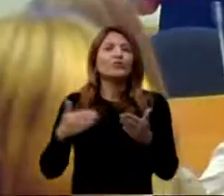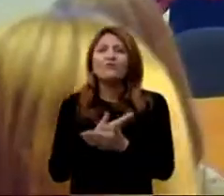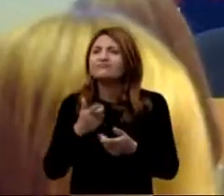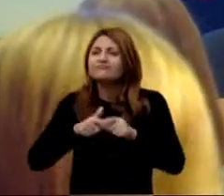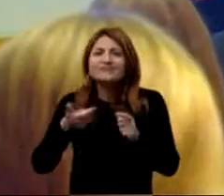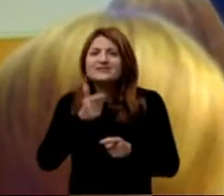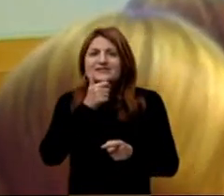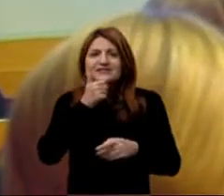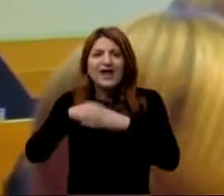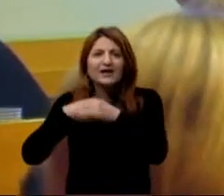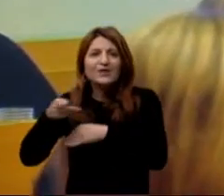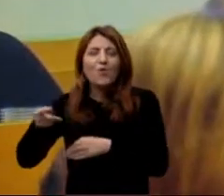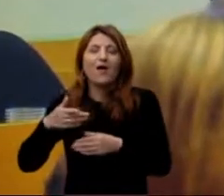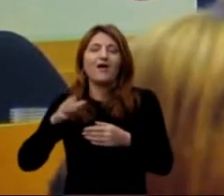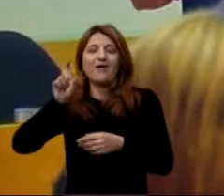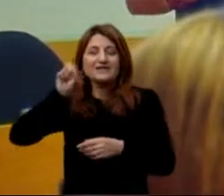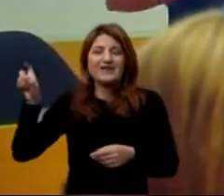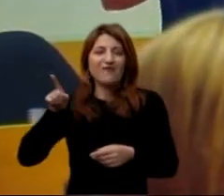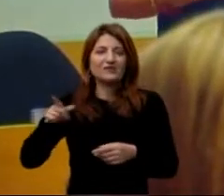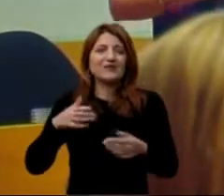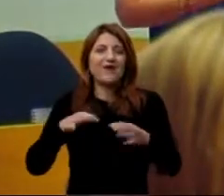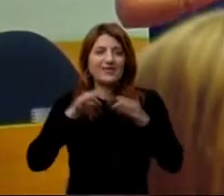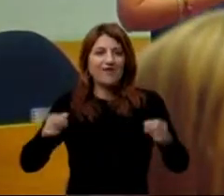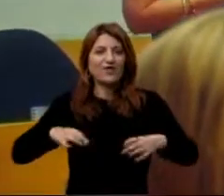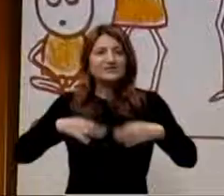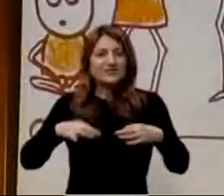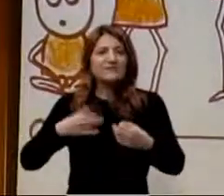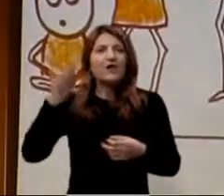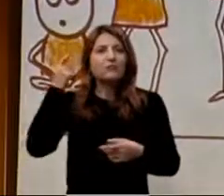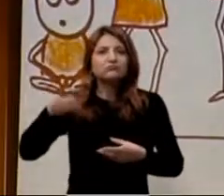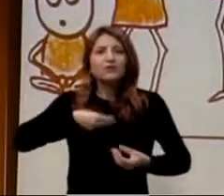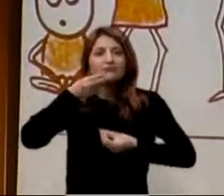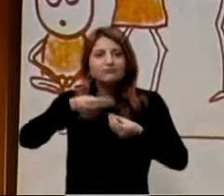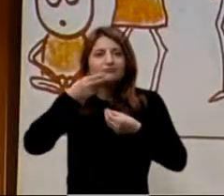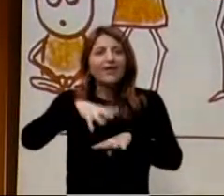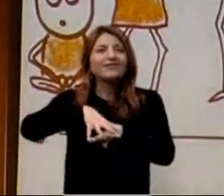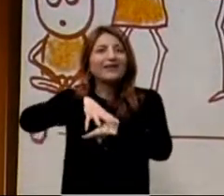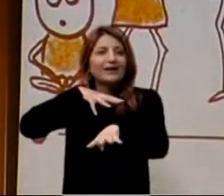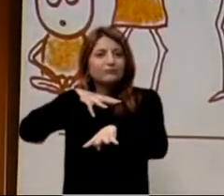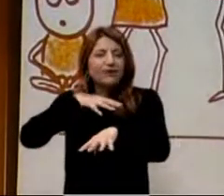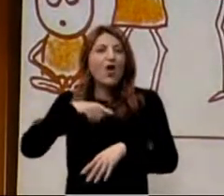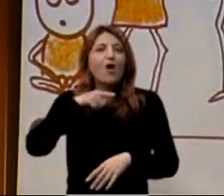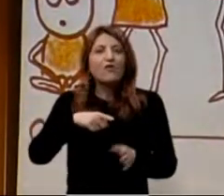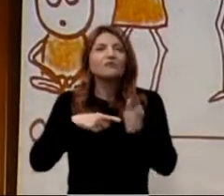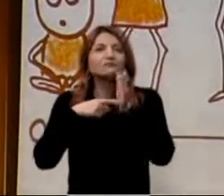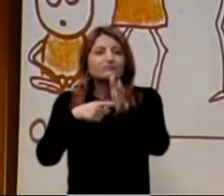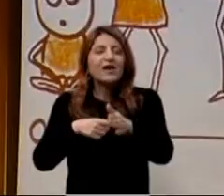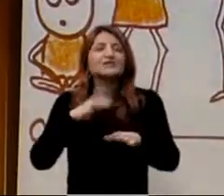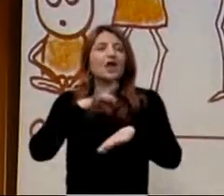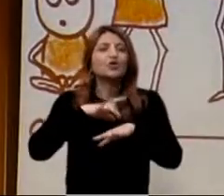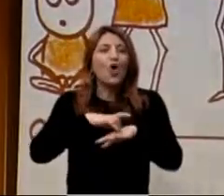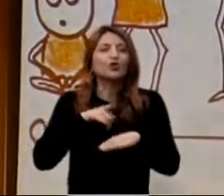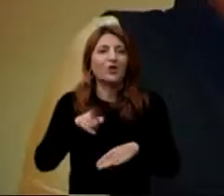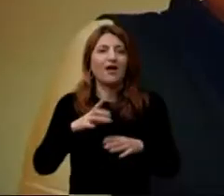u Hrvatskom zavodu za javno zdravstvo dr. Andrija Štampar održana gerontološka tribina koja je prije svega namijenjena doktorima